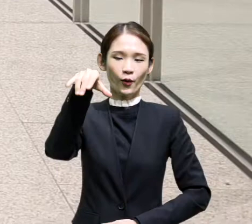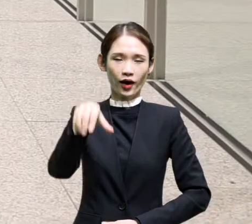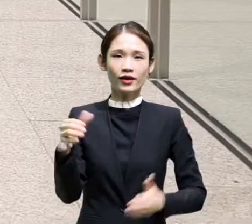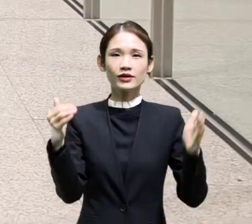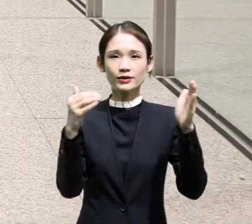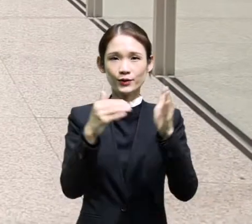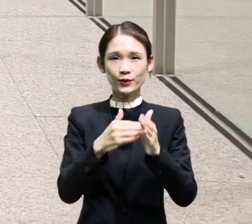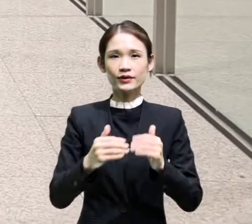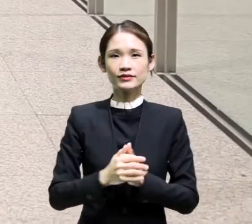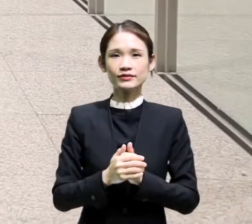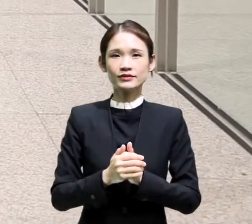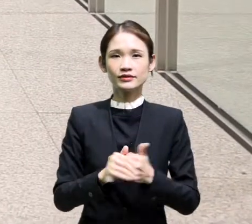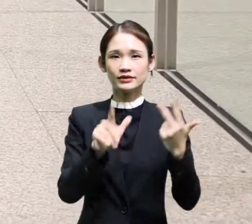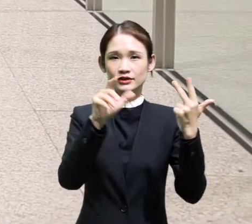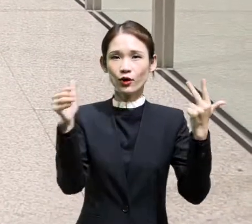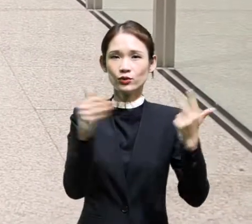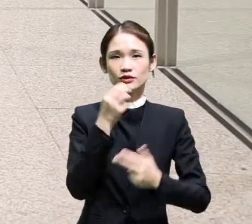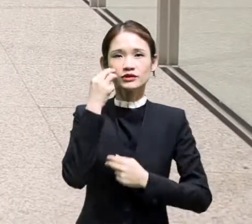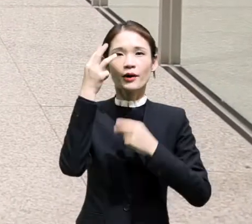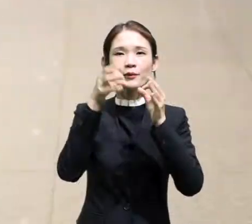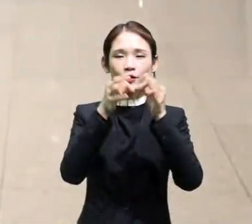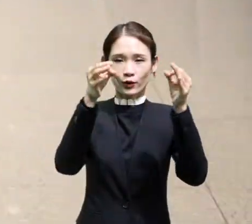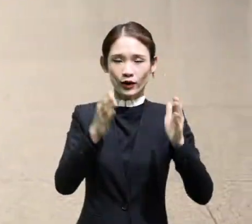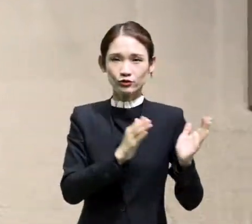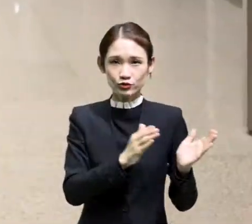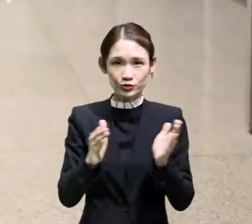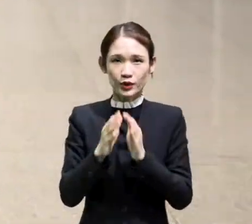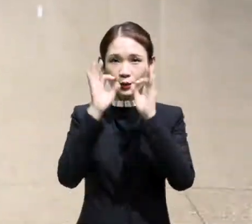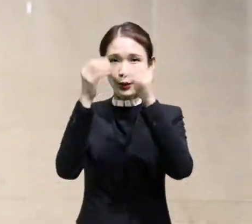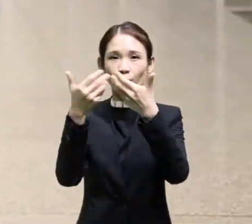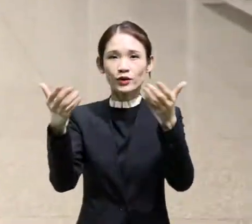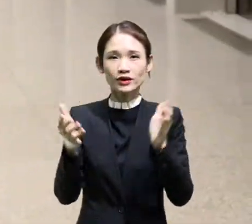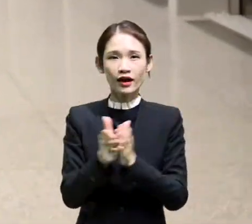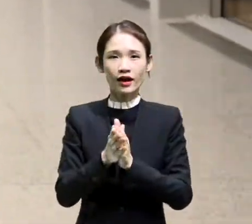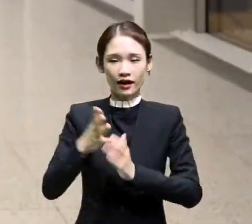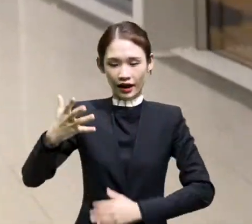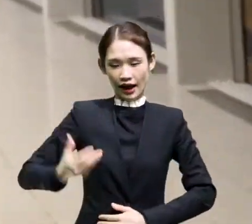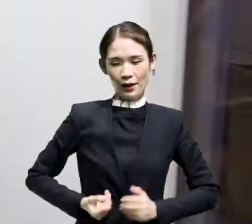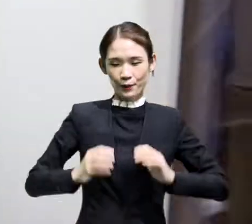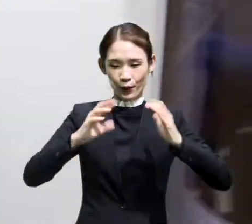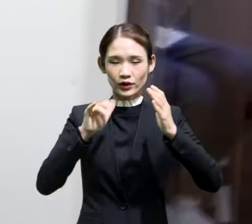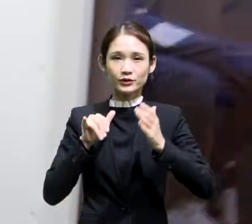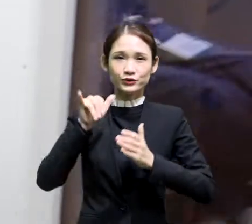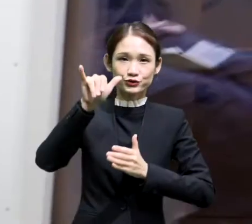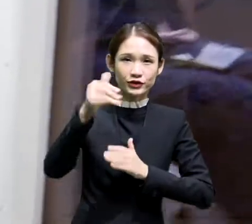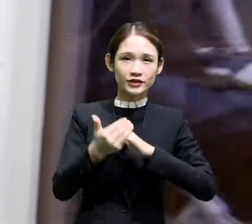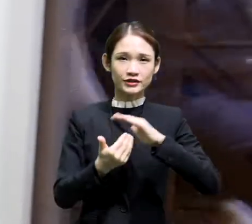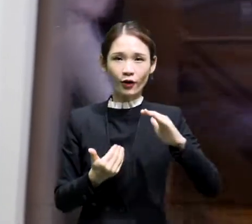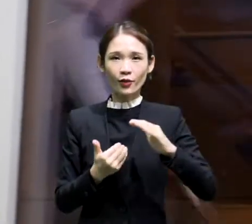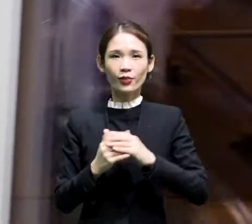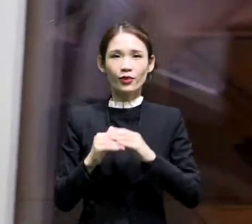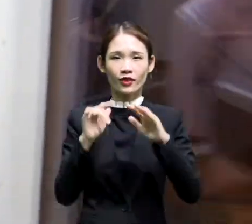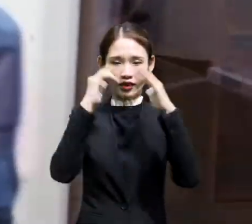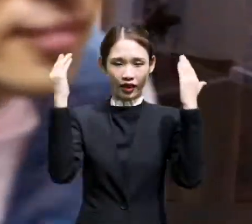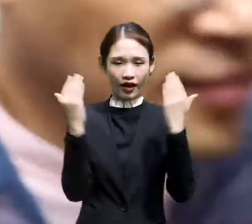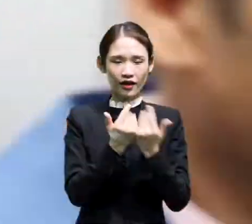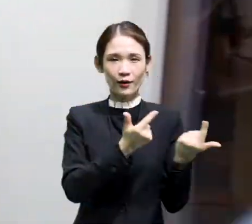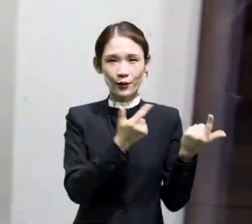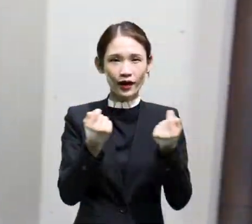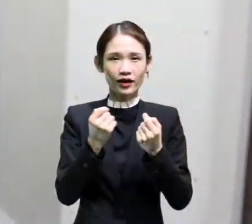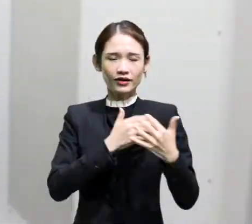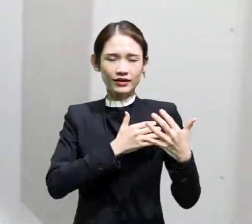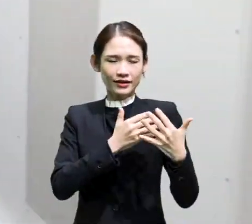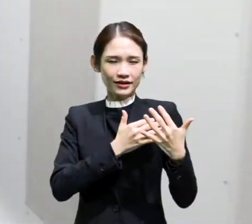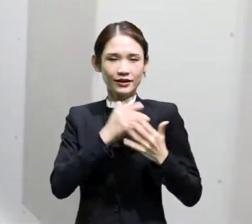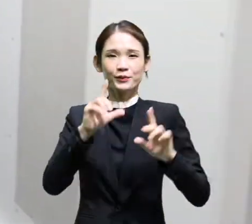도착했습니다. 7월부터 3개월간 준비한 보다가 캄보디아로 날아가기 직전인데 단원들도 살짝 긴장한